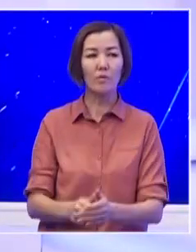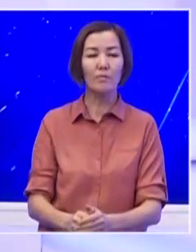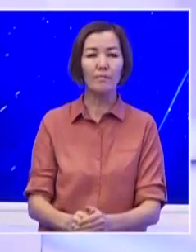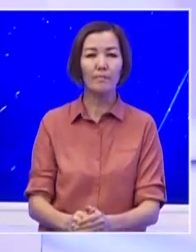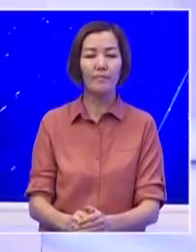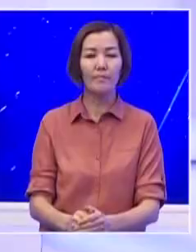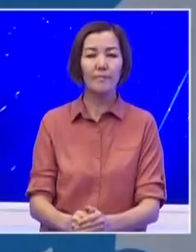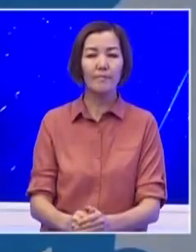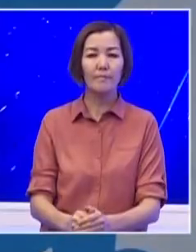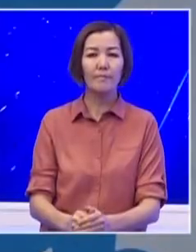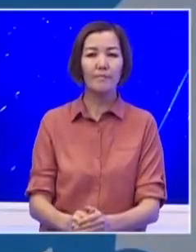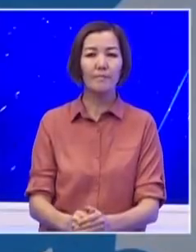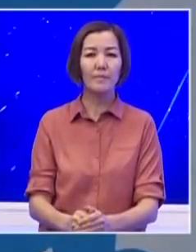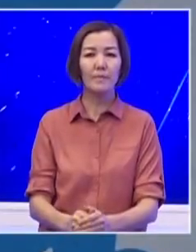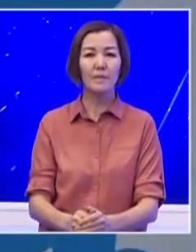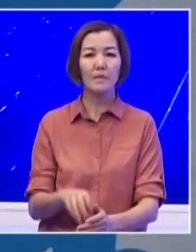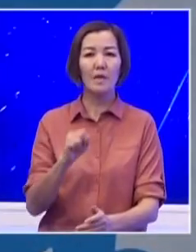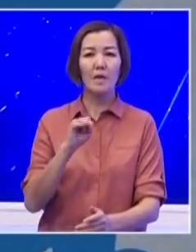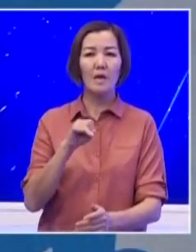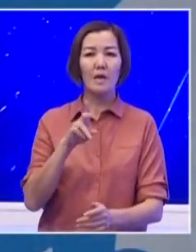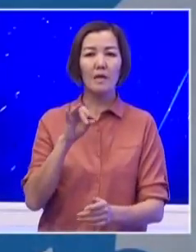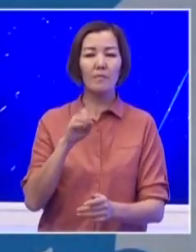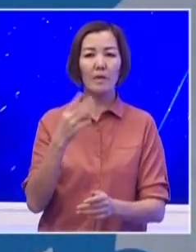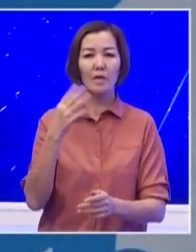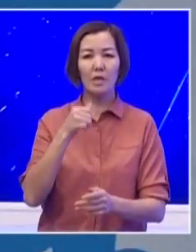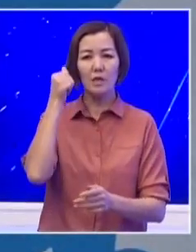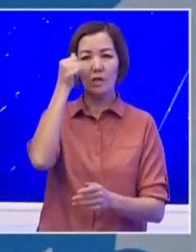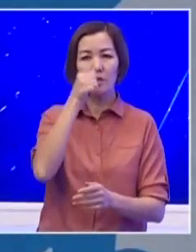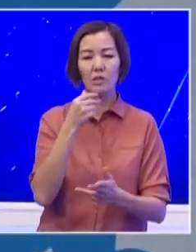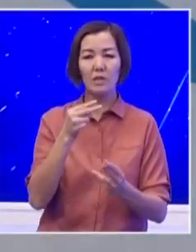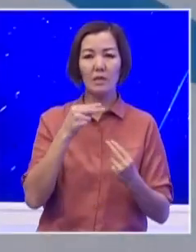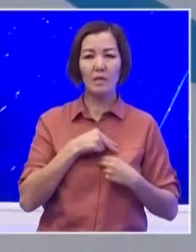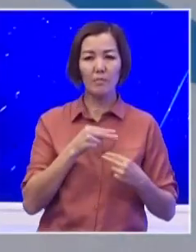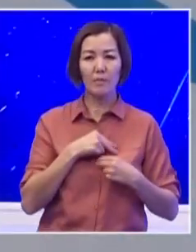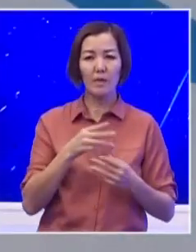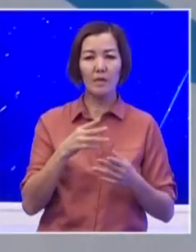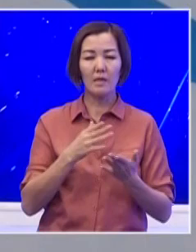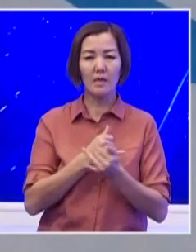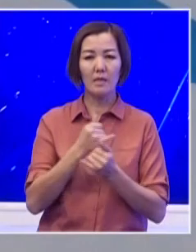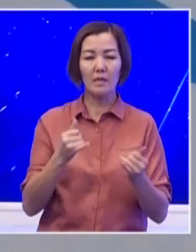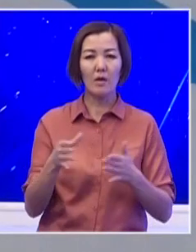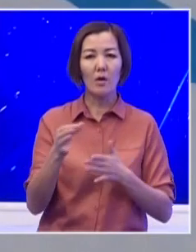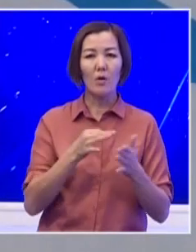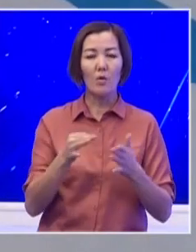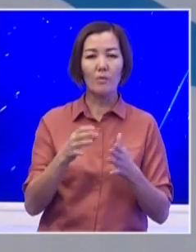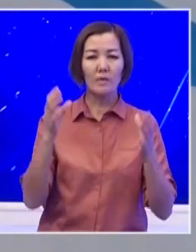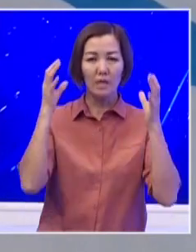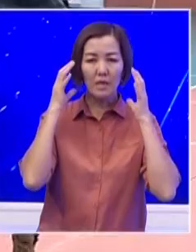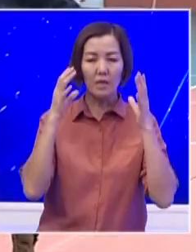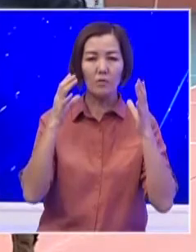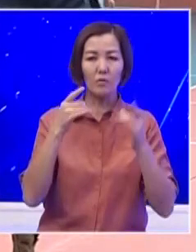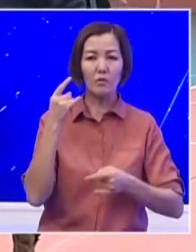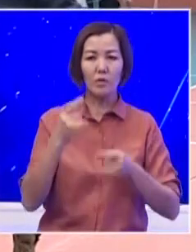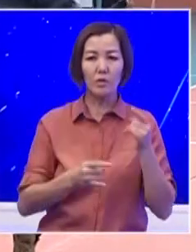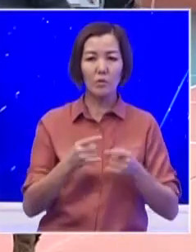отыр. Тұрсынбек Айтбек табаны көректей 40 жылдан астам уақыт журналистика саласында еңбек етті. Облыстық радио, одан соң Жетісу